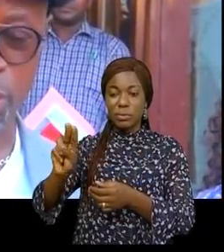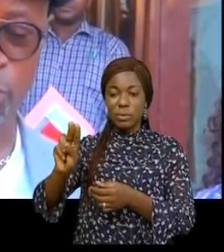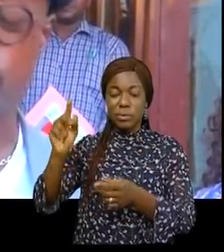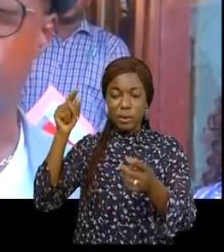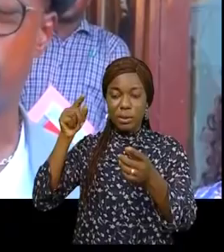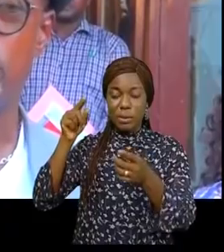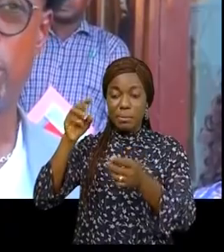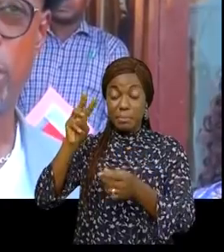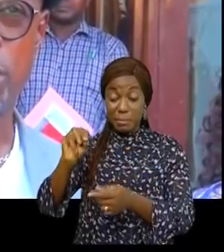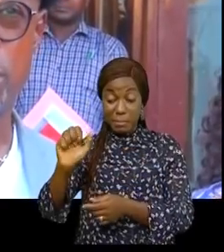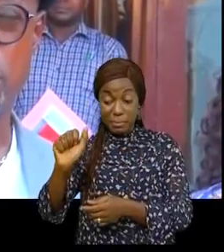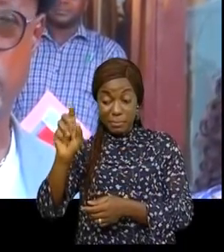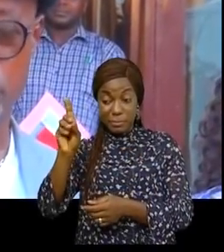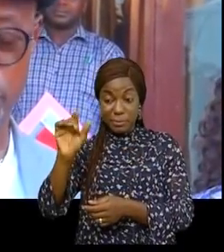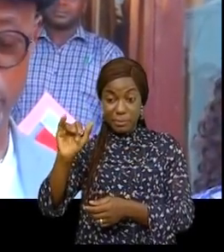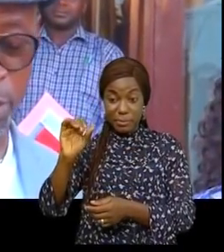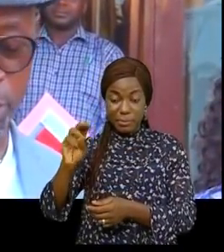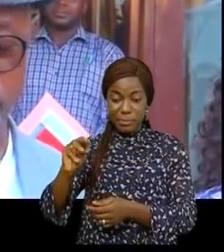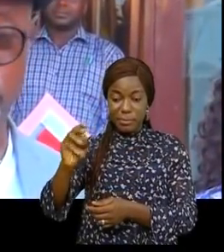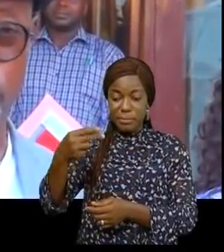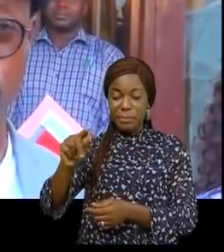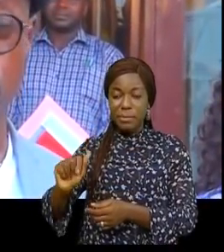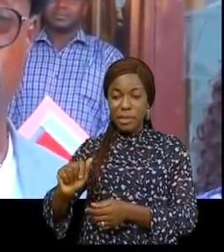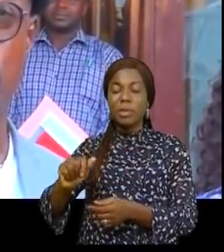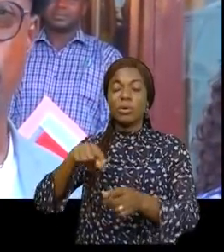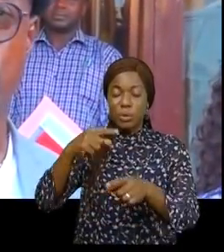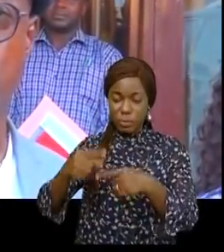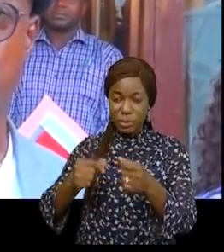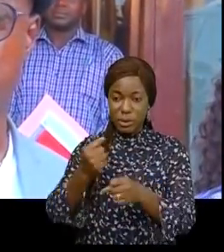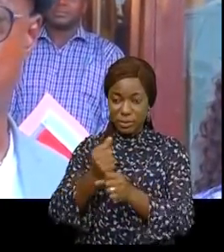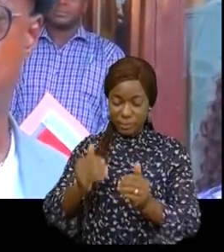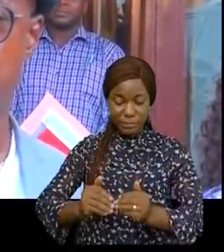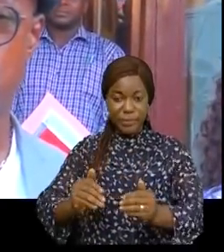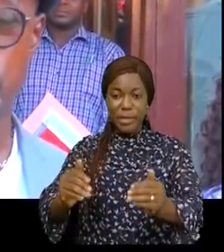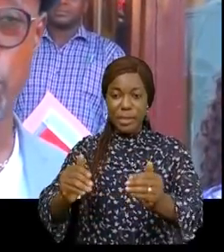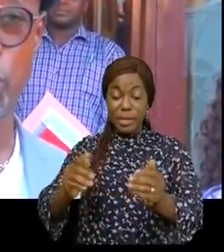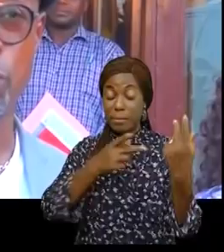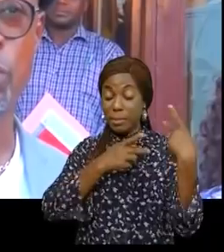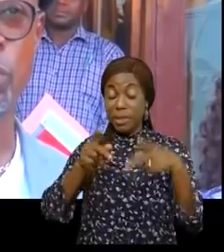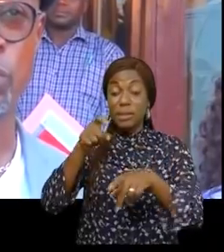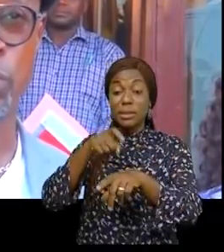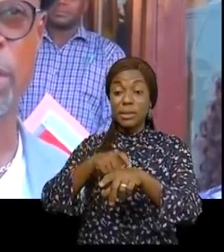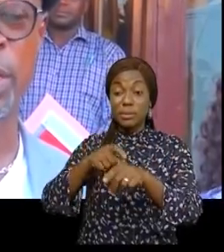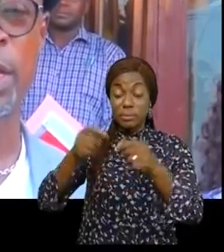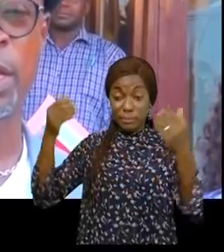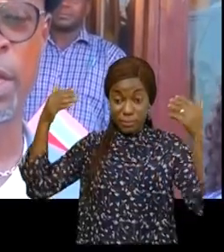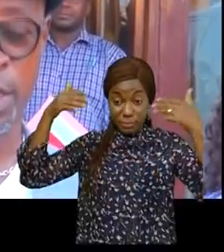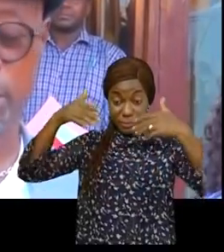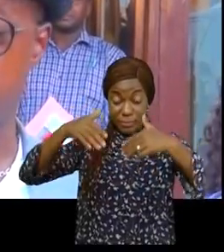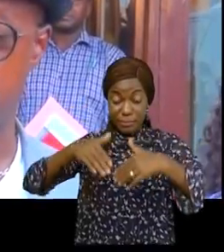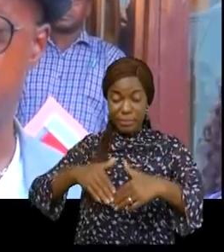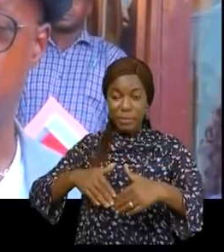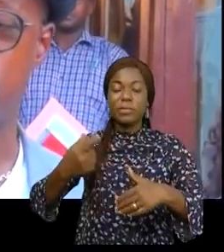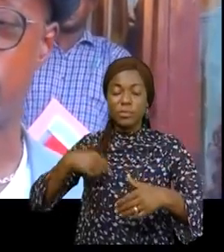est en mouvement. Et pendant cette période de saison sèche, nous allons nous atteler à